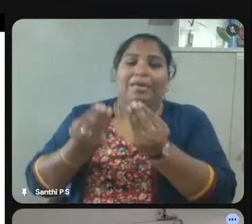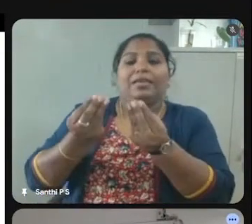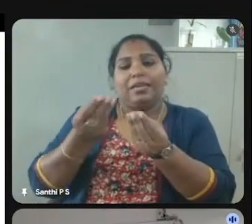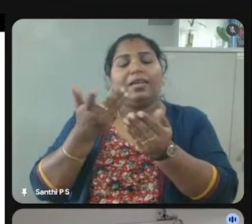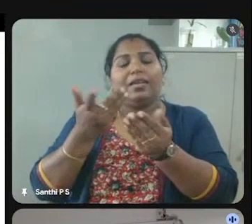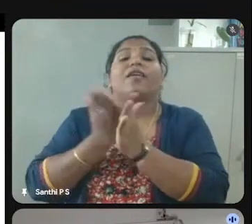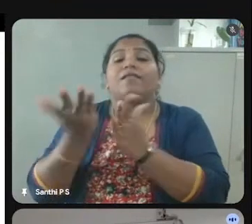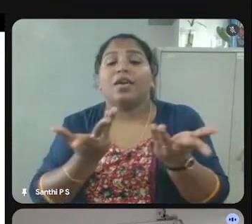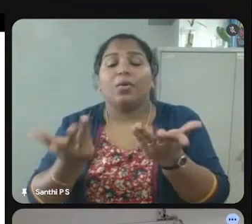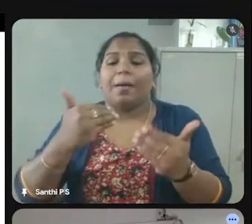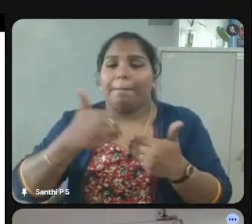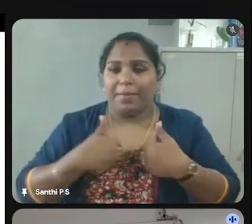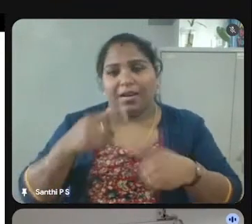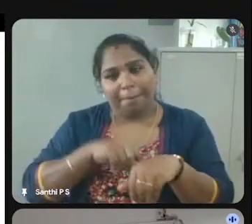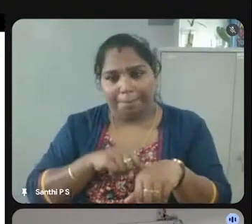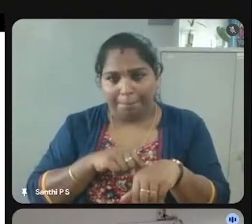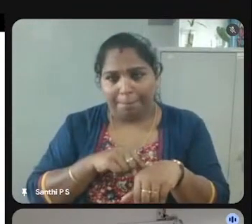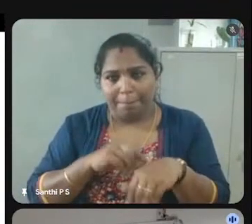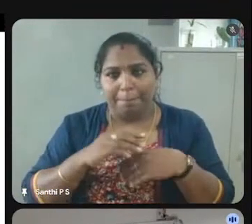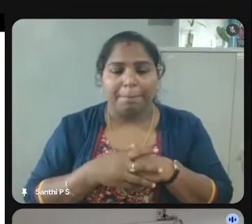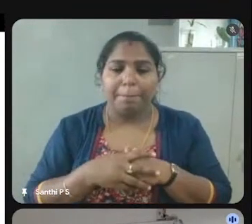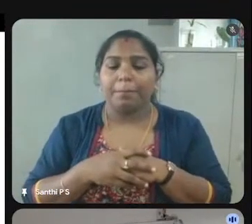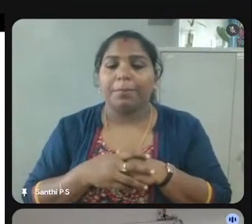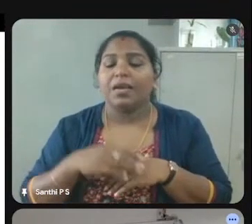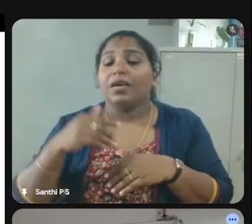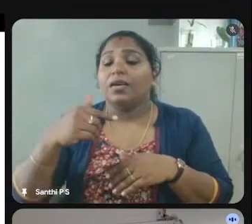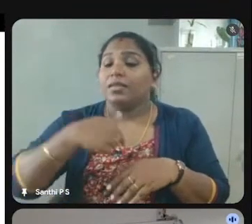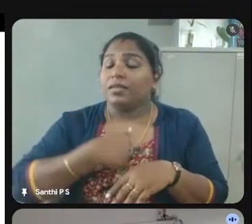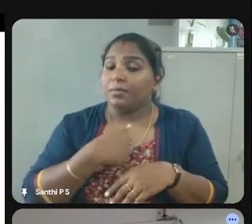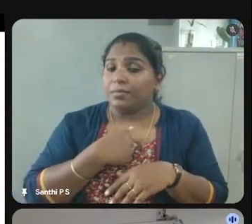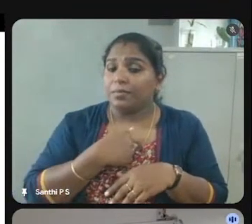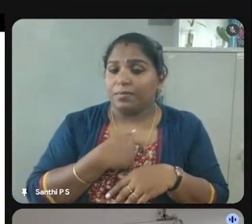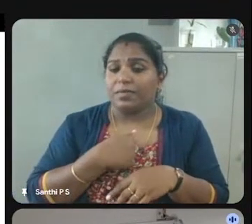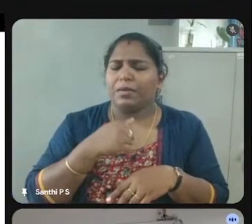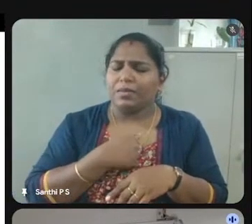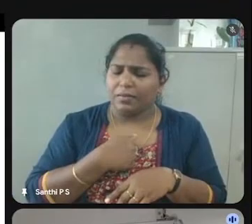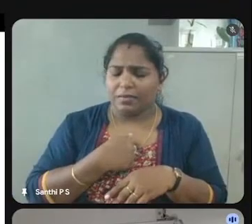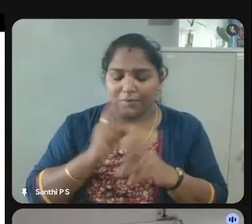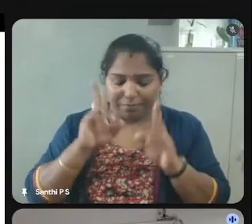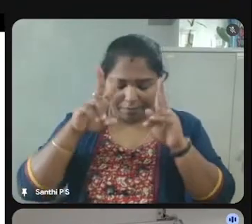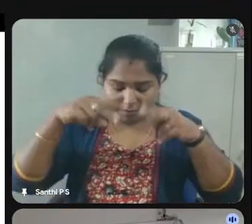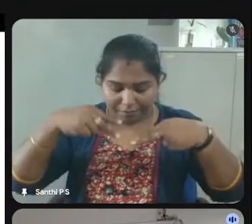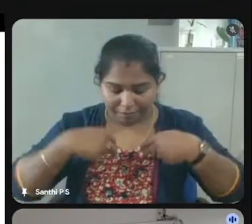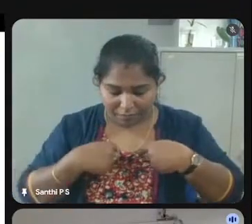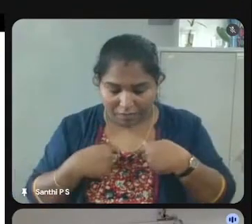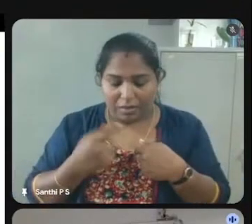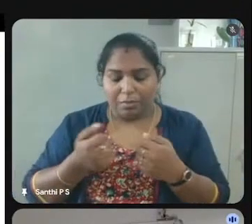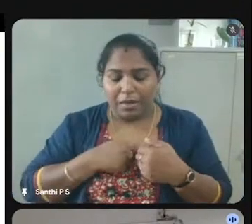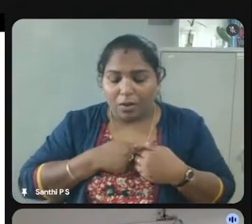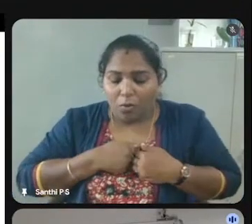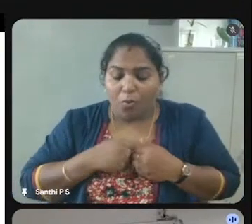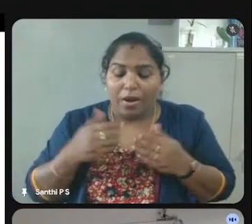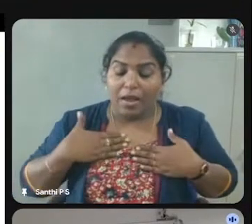പറഞ്ഞ മീ ടൈം എന്ന് പറയുന്നത്. നമുക്ക് നമ്മളെ തന്നെ ഒന്ന് മനസ്സിലാക്കാനും നമ്മളെ തന്നെ ഒന്ന് തിരിച്ചറിയാനും നമ്മുടെ വെൽബീയിങ്ങിന്